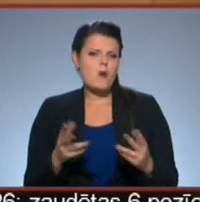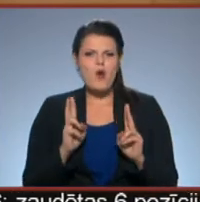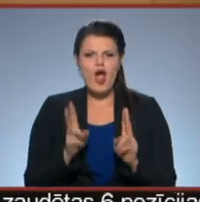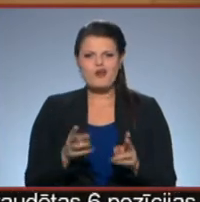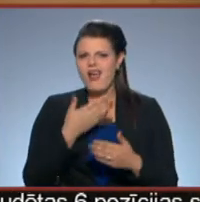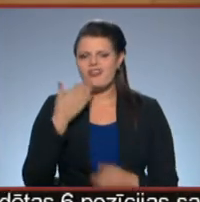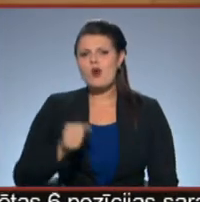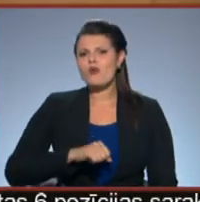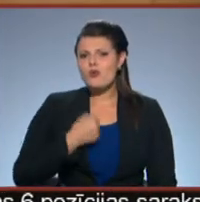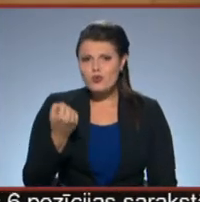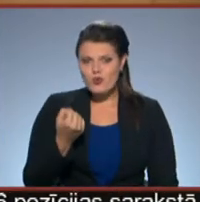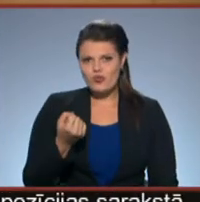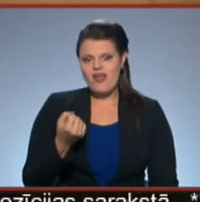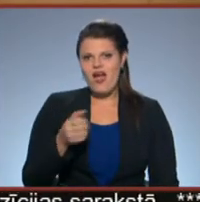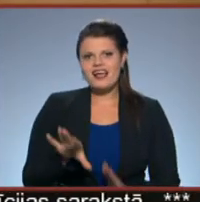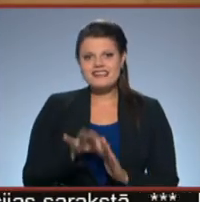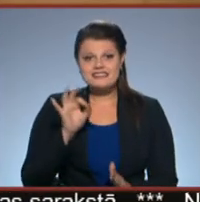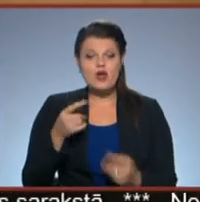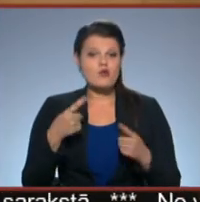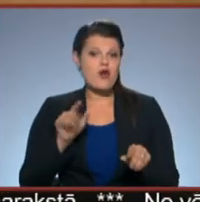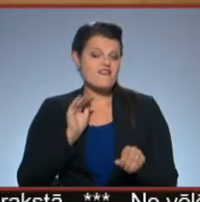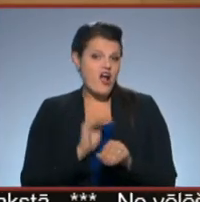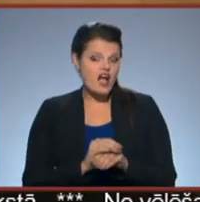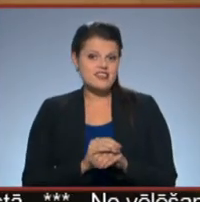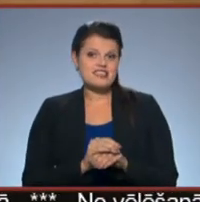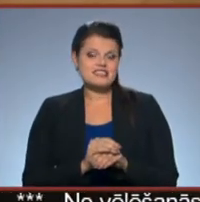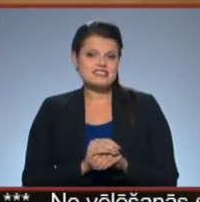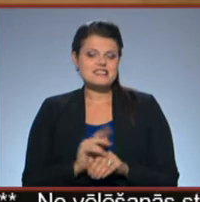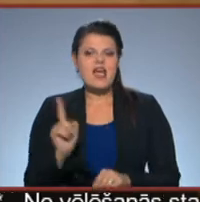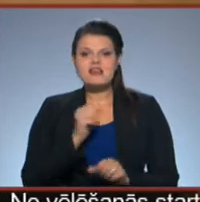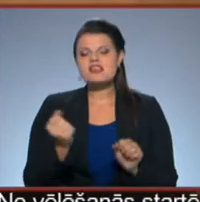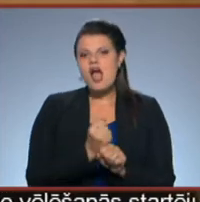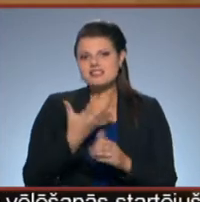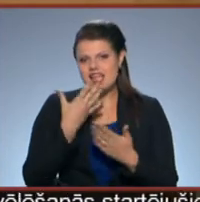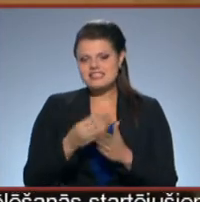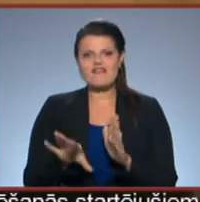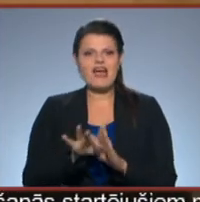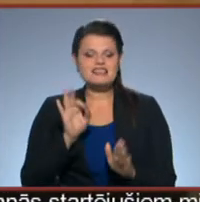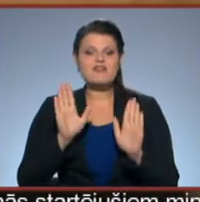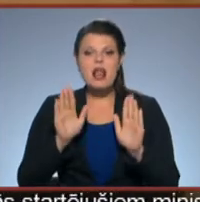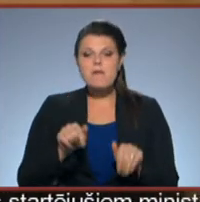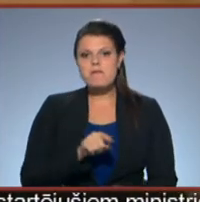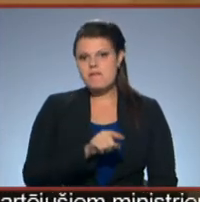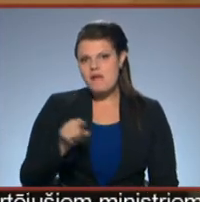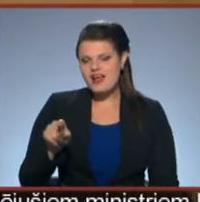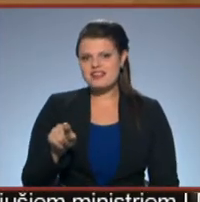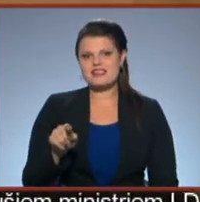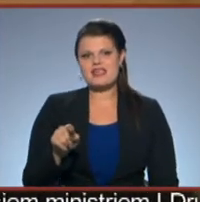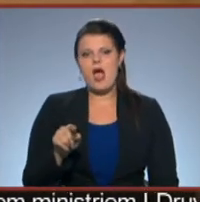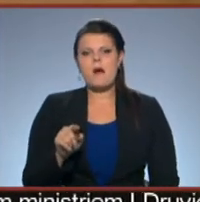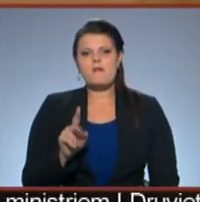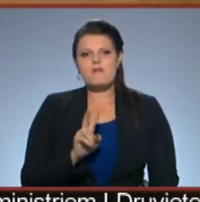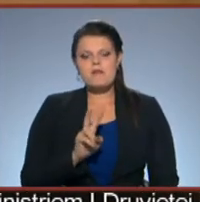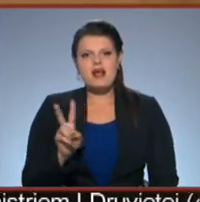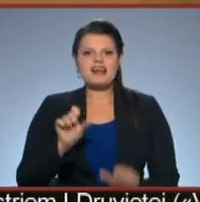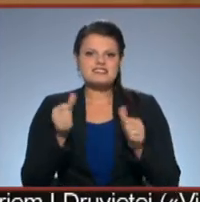es domāju, ka nav grūtāk, jo faktiski ir jāizdara savu izvēli par tiem, kas arī